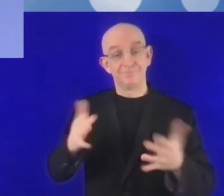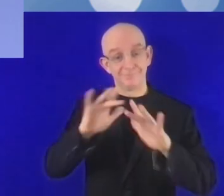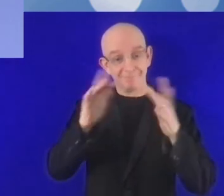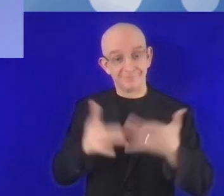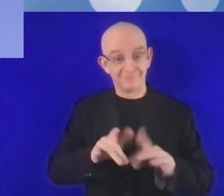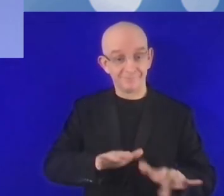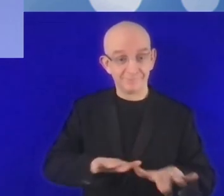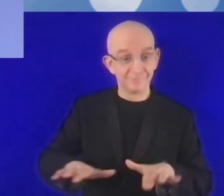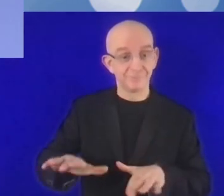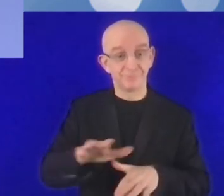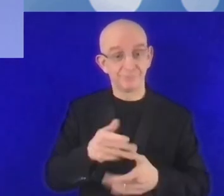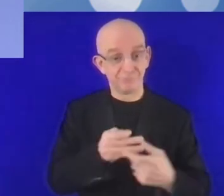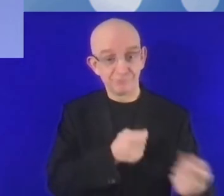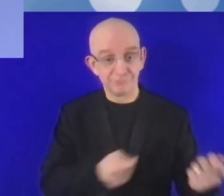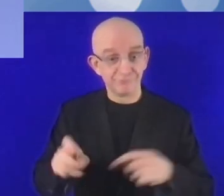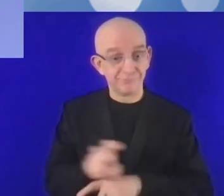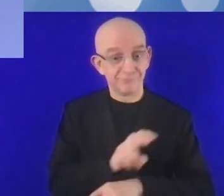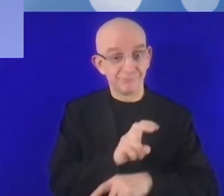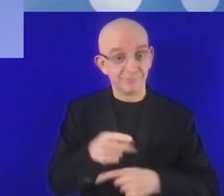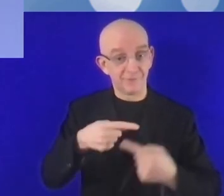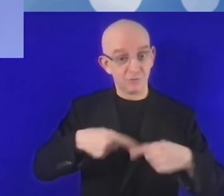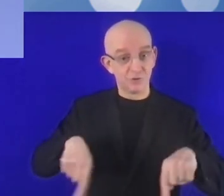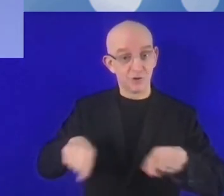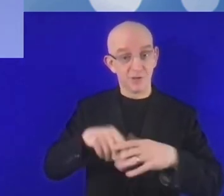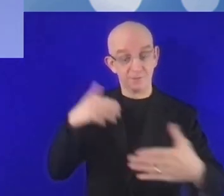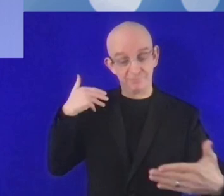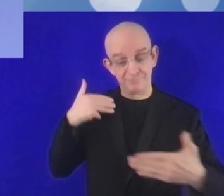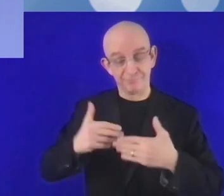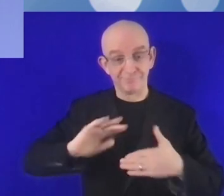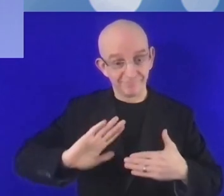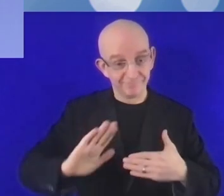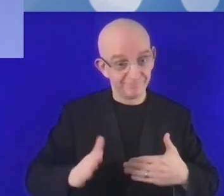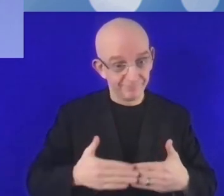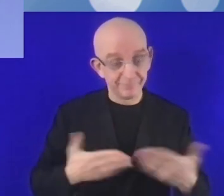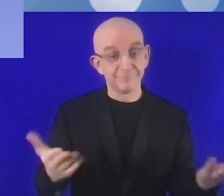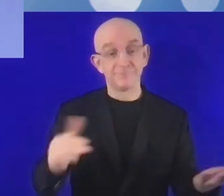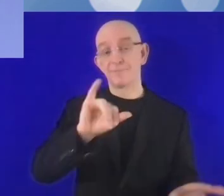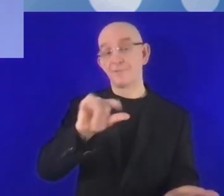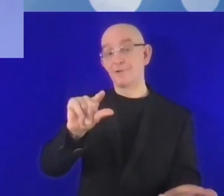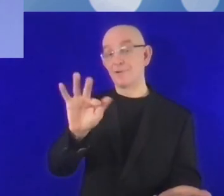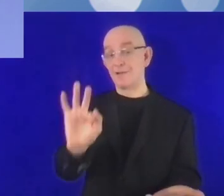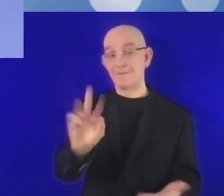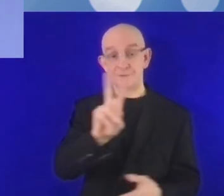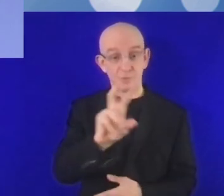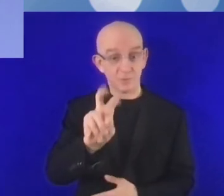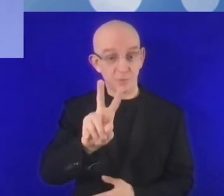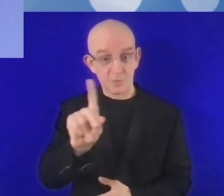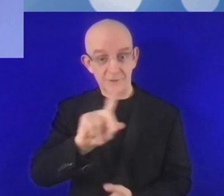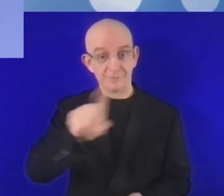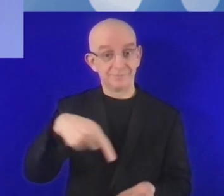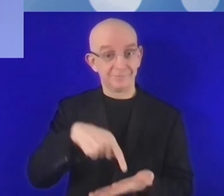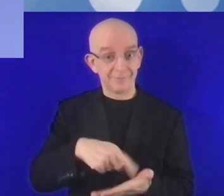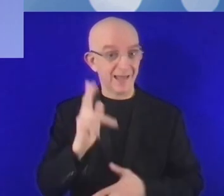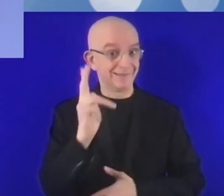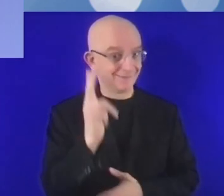了，而且我们正式宣布这个卡特维茨的2021年的互联网治理论